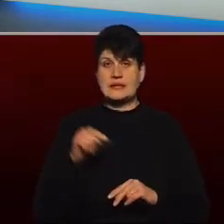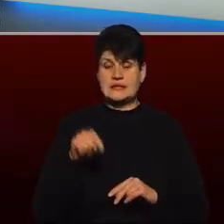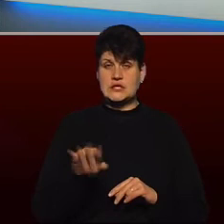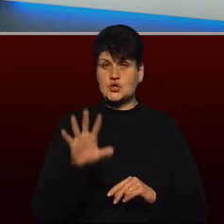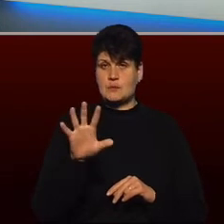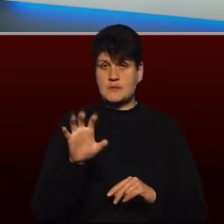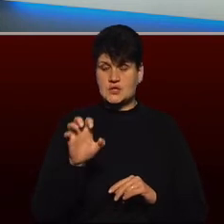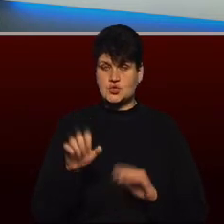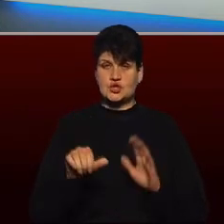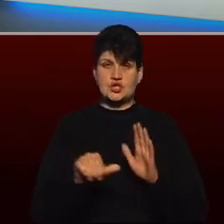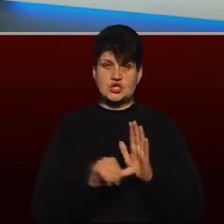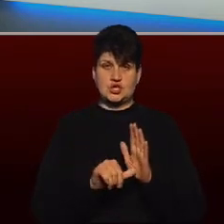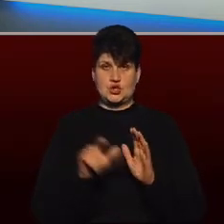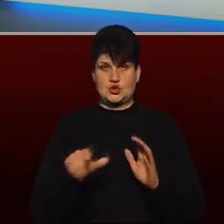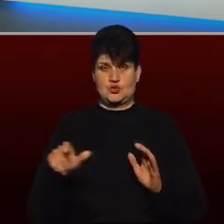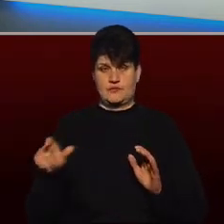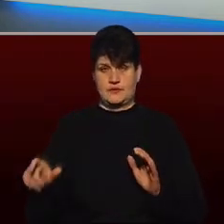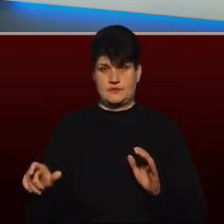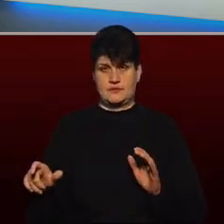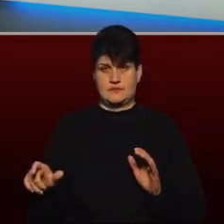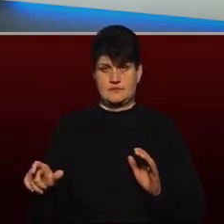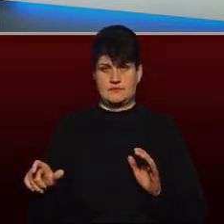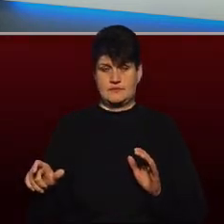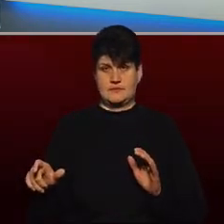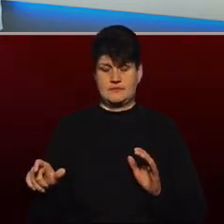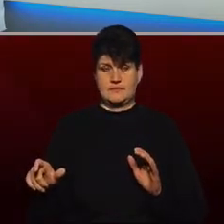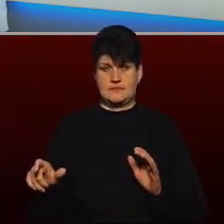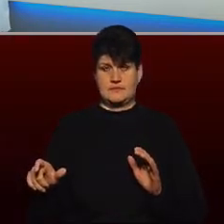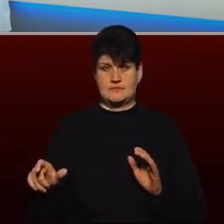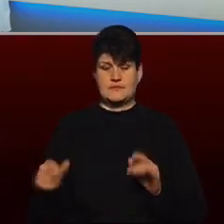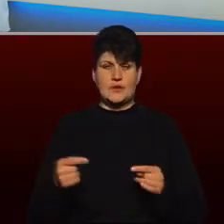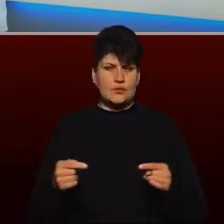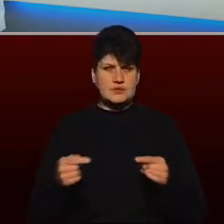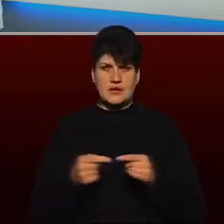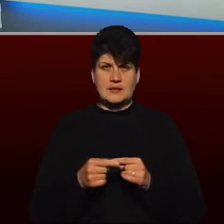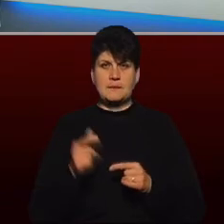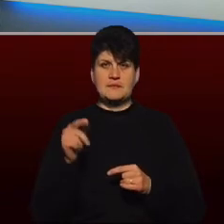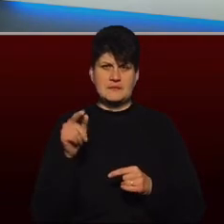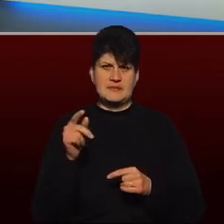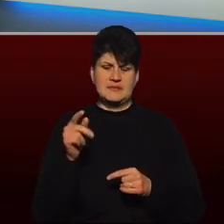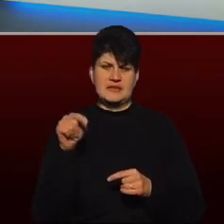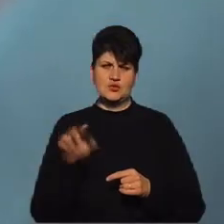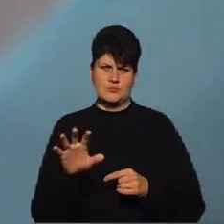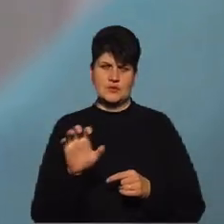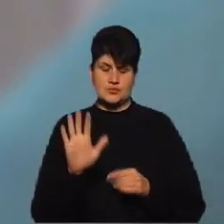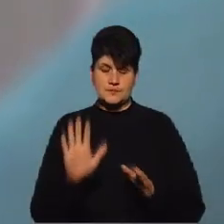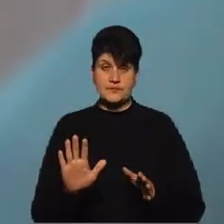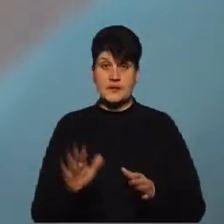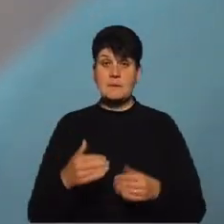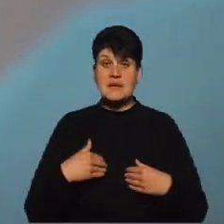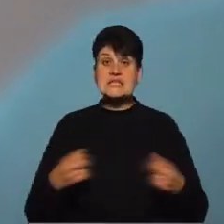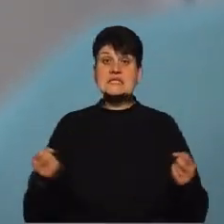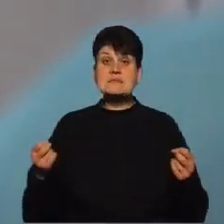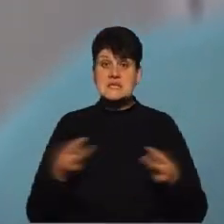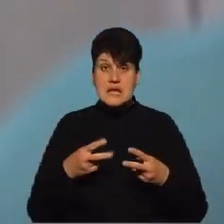1506 чоловік. Або 4, я зараз точно не. Ну, в усякому разі, 1500. Ми спеціально